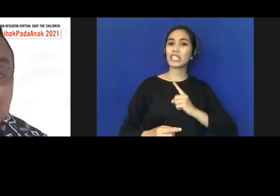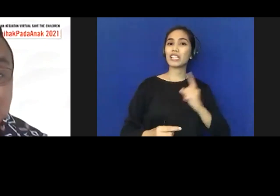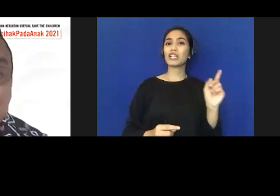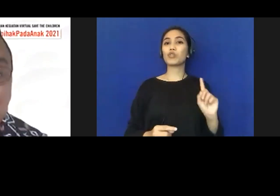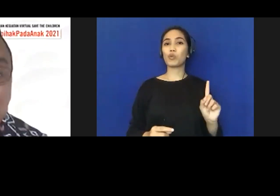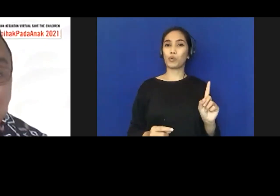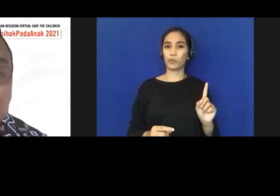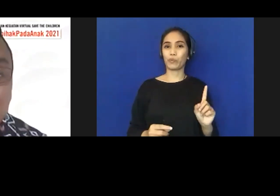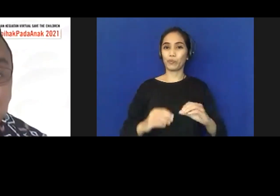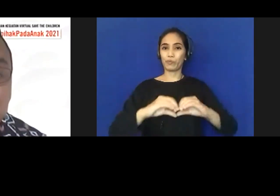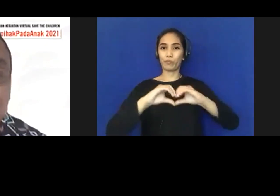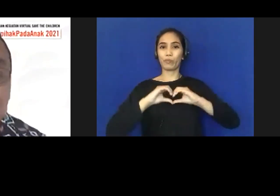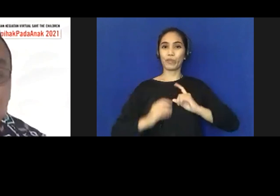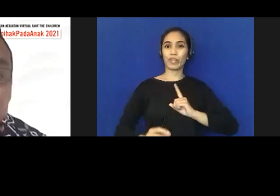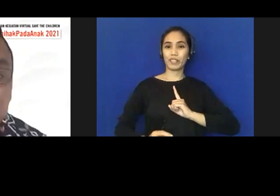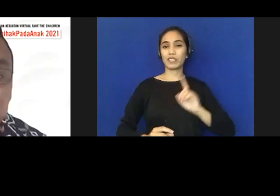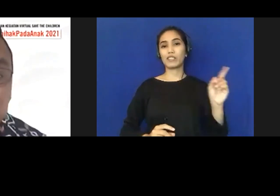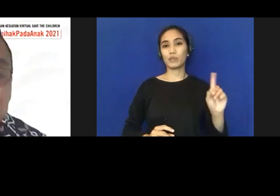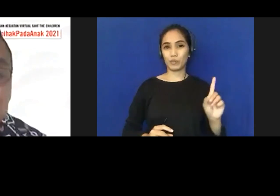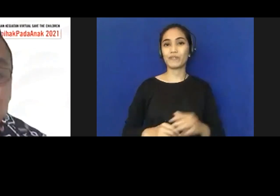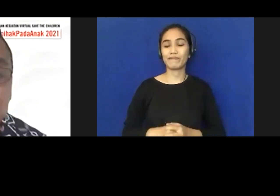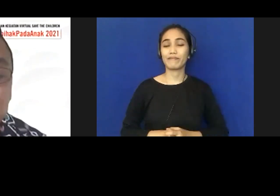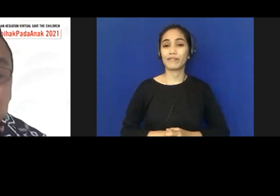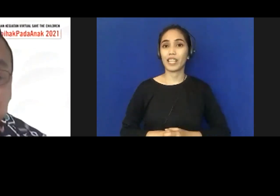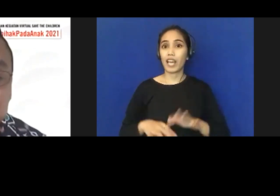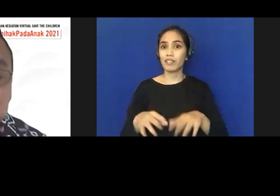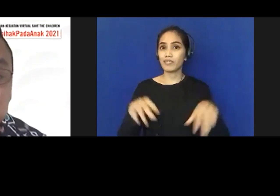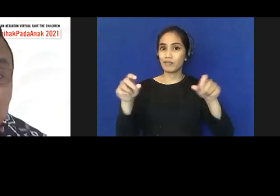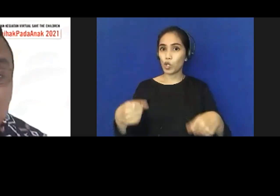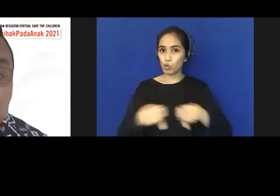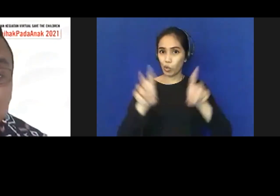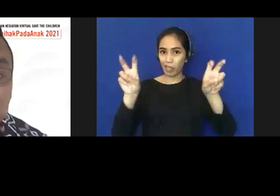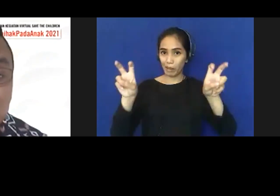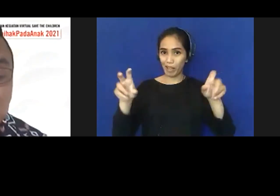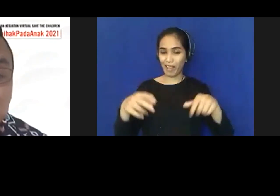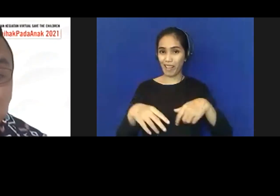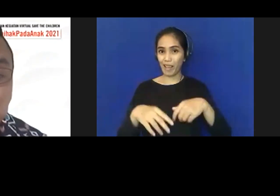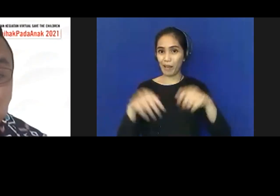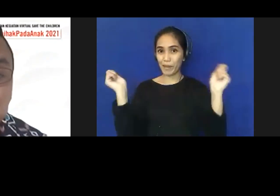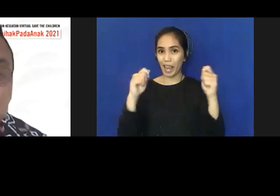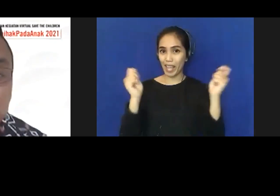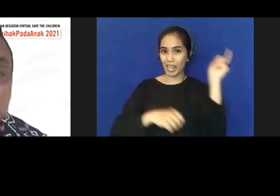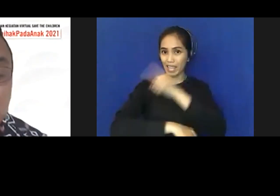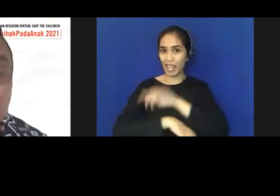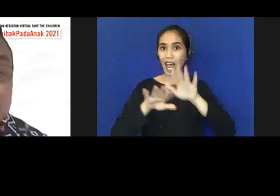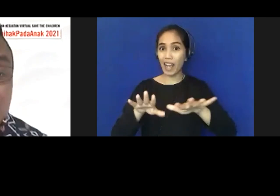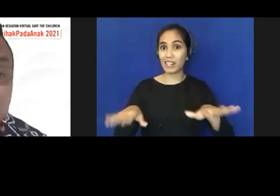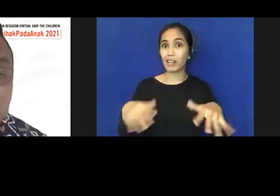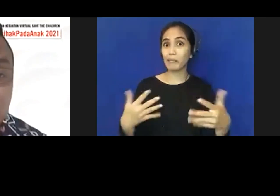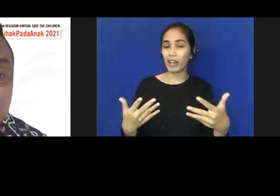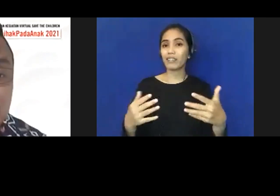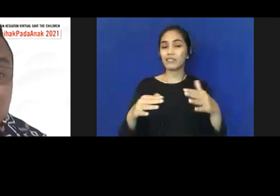dengan tema perayaan Hari Anak Nasional kita pada tahun ini, yaitu